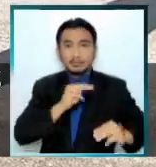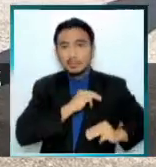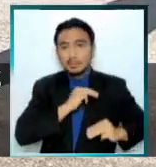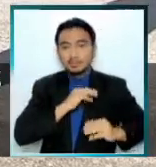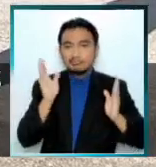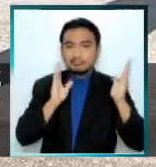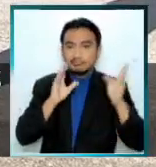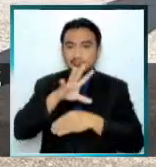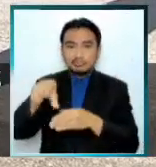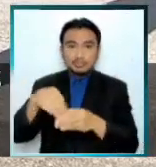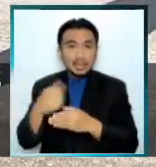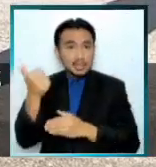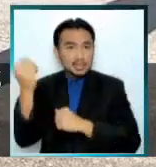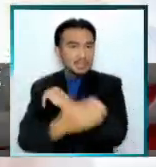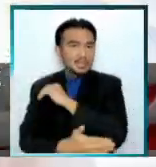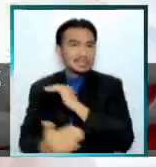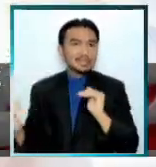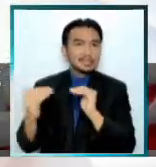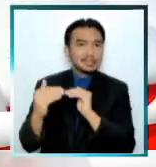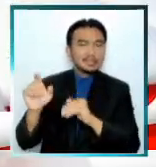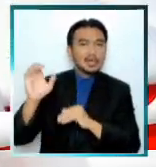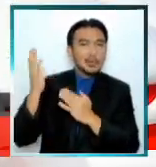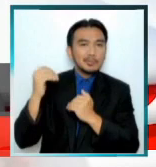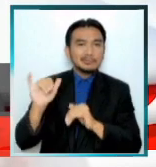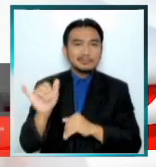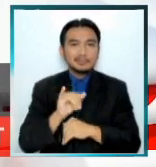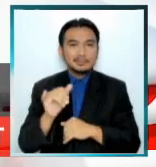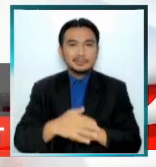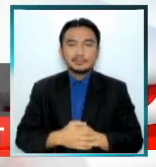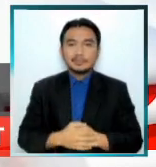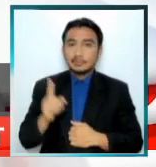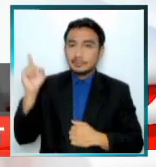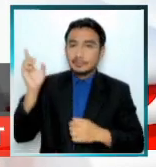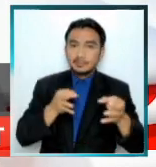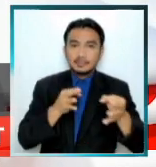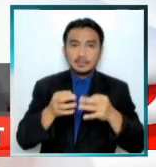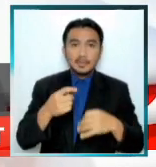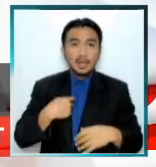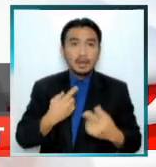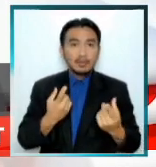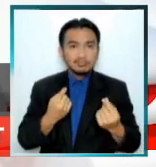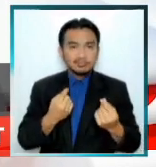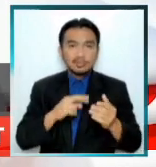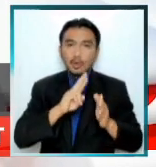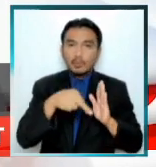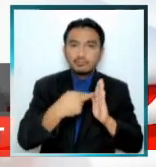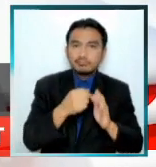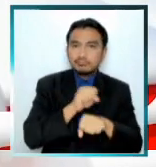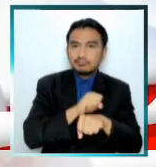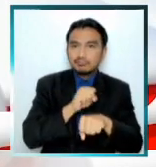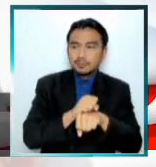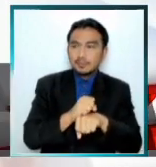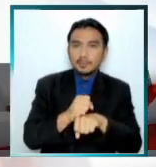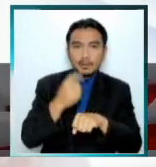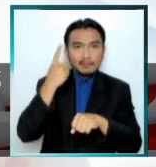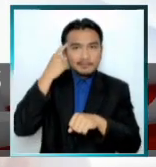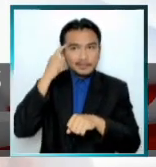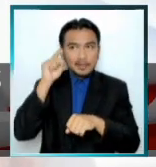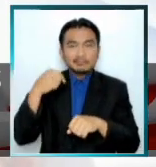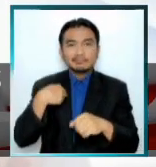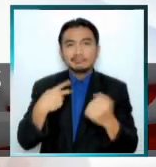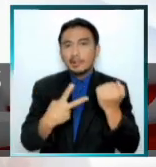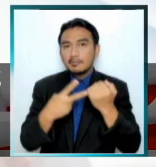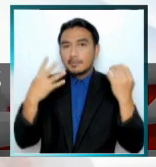bahagi ang kabataan sa nation building. Gagamitin ko po ang aking opisina sa Office of the Vice President para